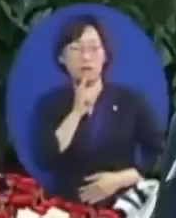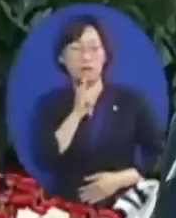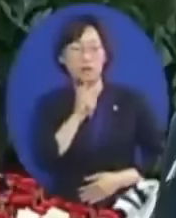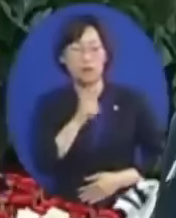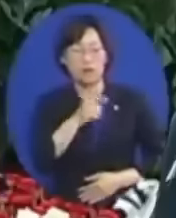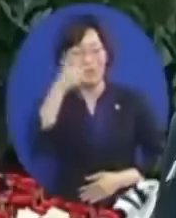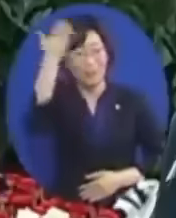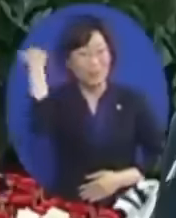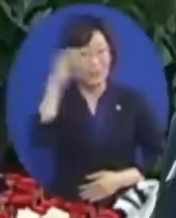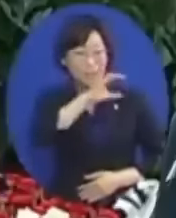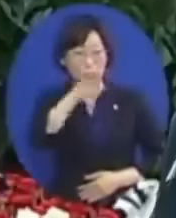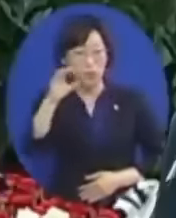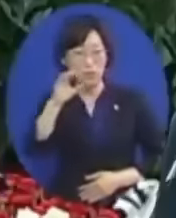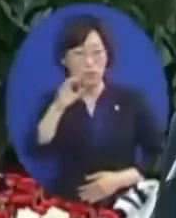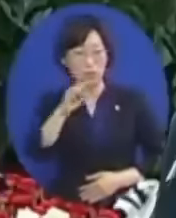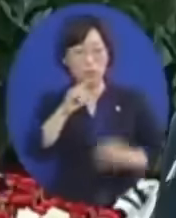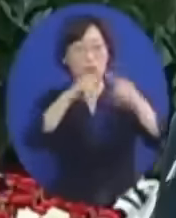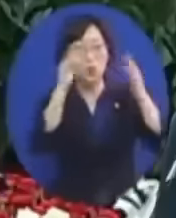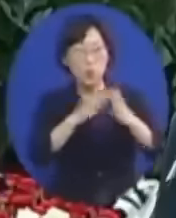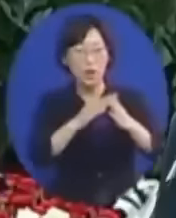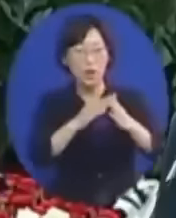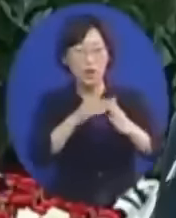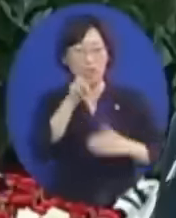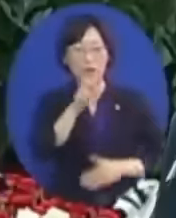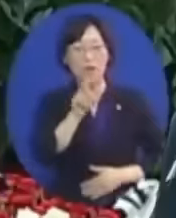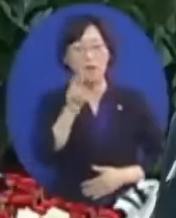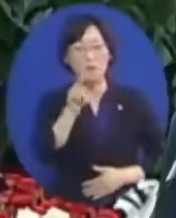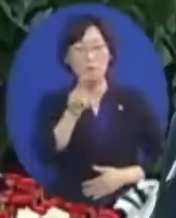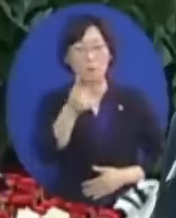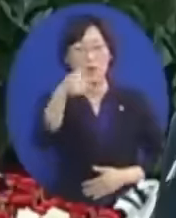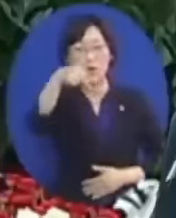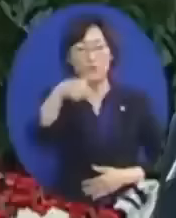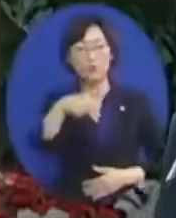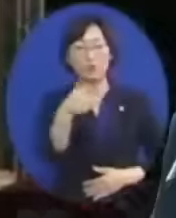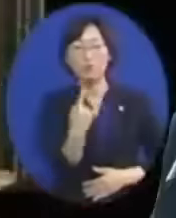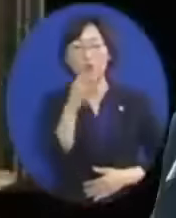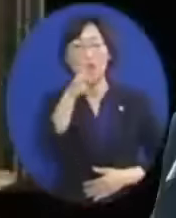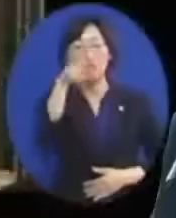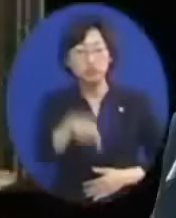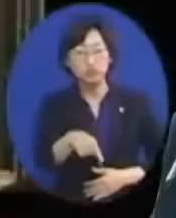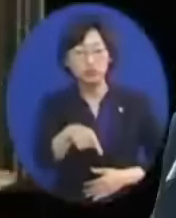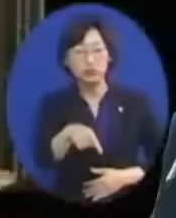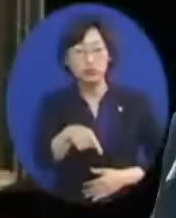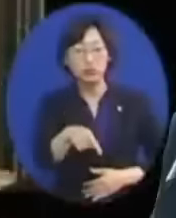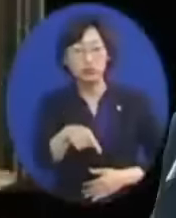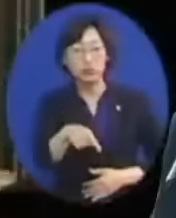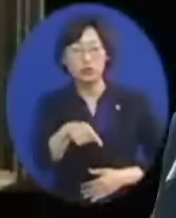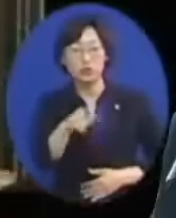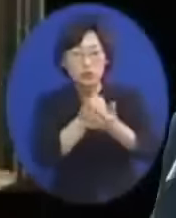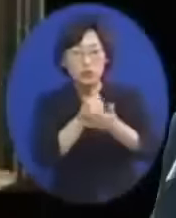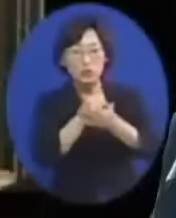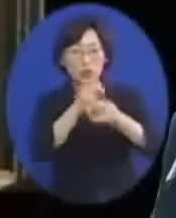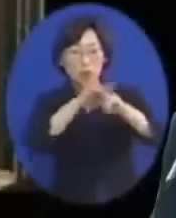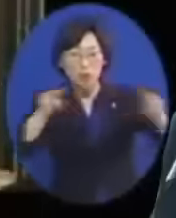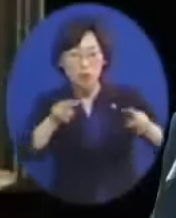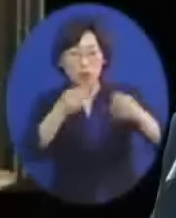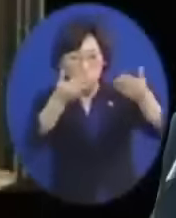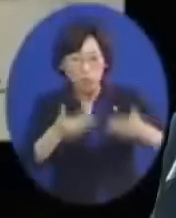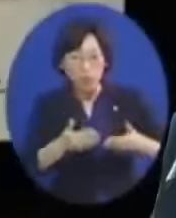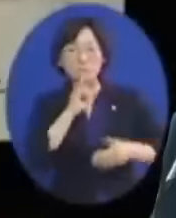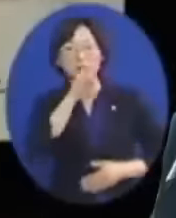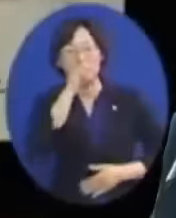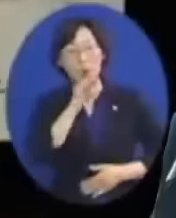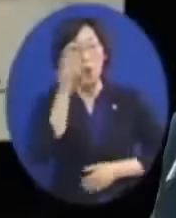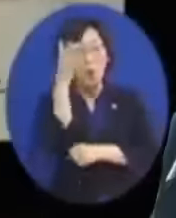가톨릭 교회의 면죄부는 16세기에 말틴 루터가 종교개혁을 일으키게 된 결정적인 계기가 되었었습니다. 면죄부는